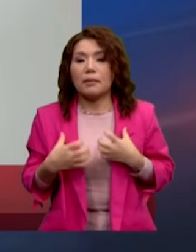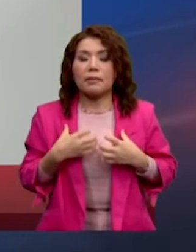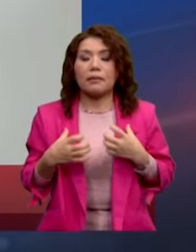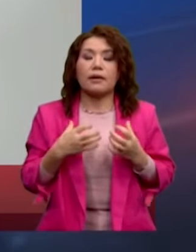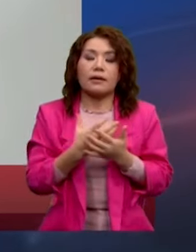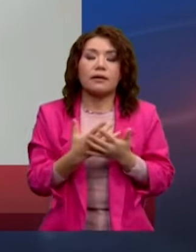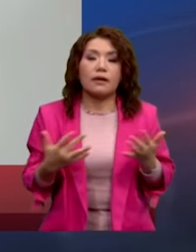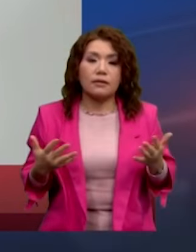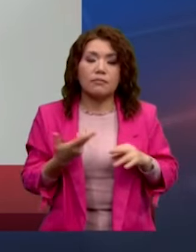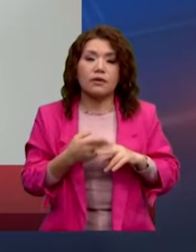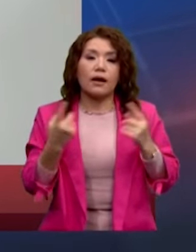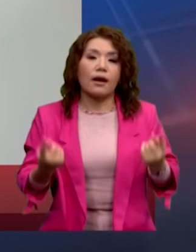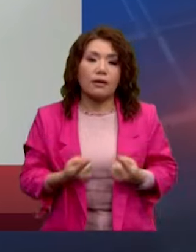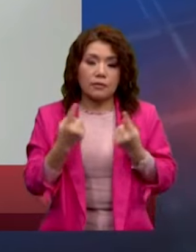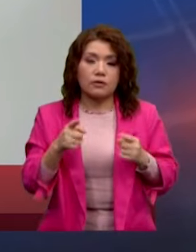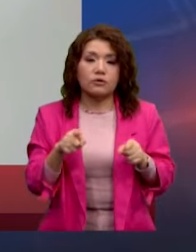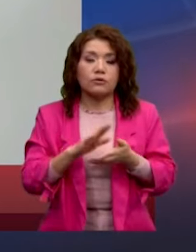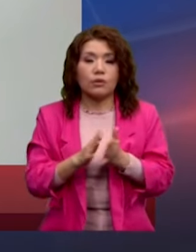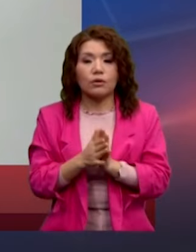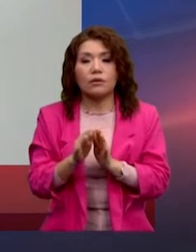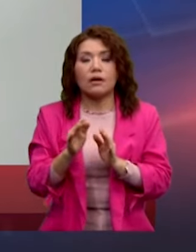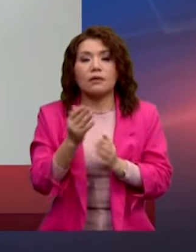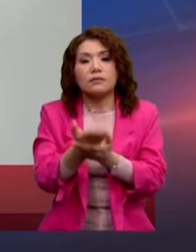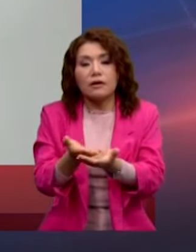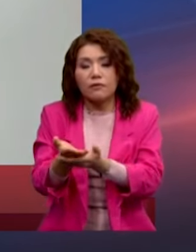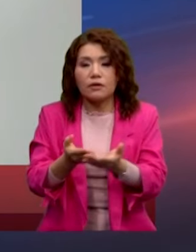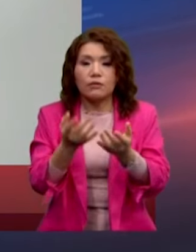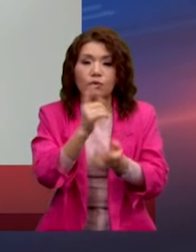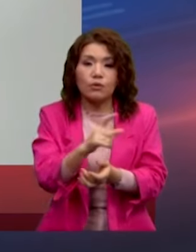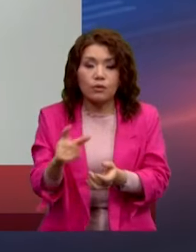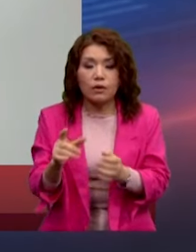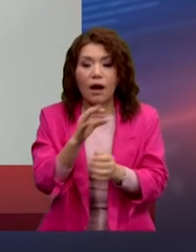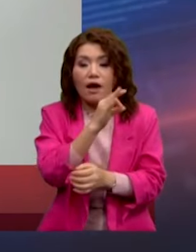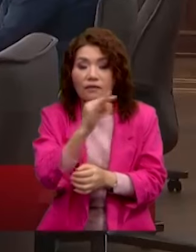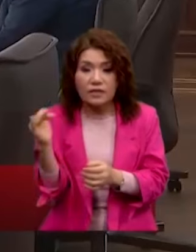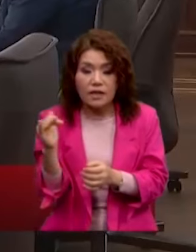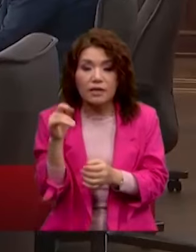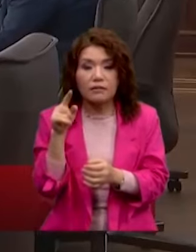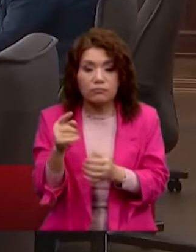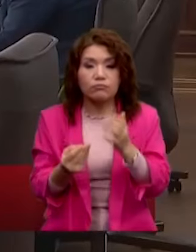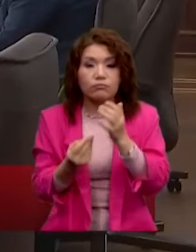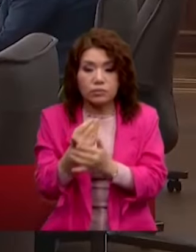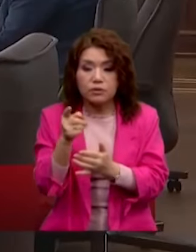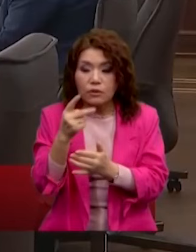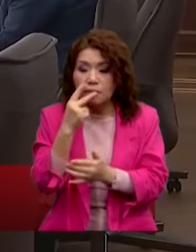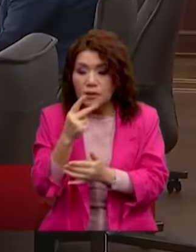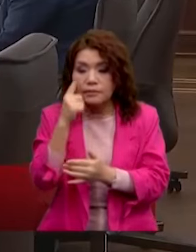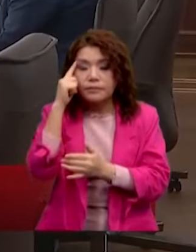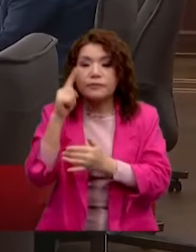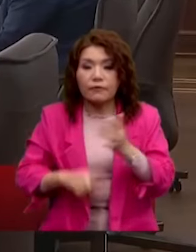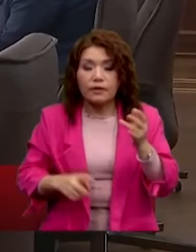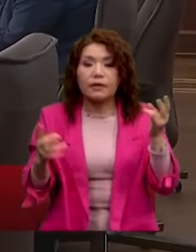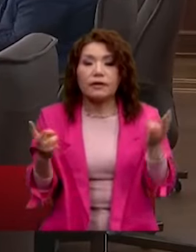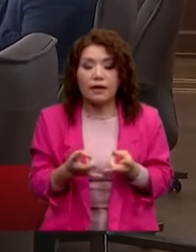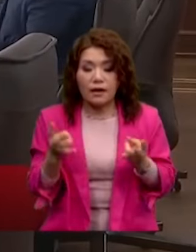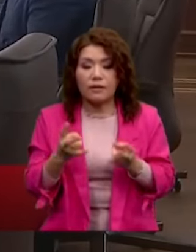прочее. Поэтому мы обычно в таких ситуациях рекомендуем людям просто опираться на официальные источники. А информации от официальных источников